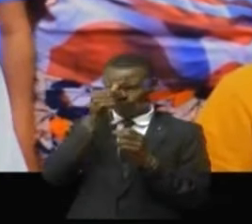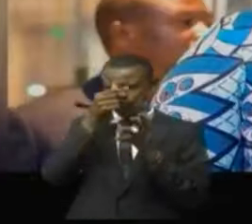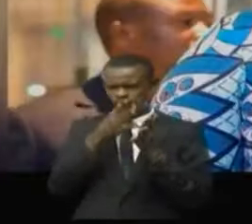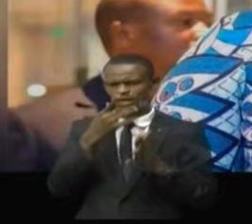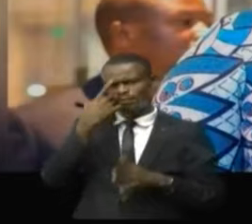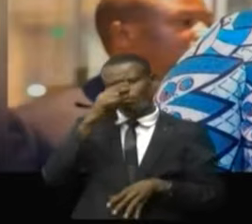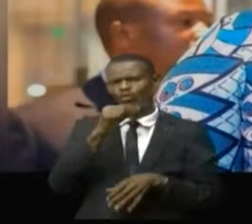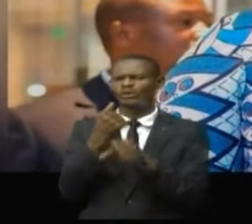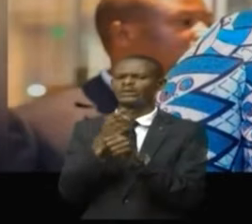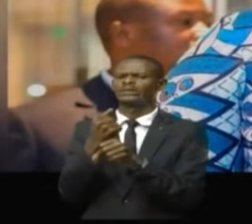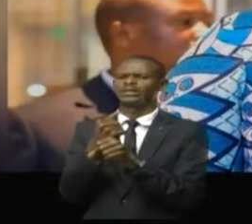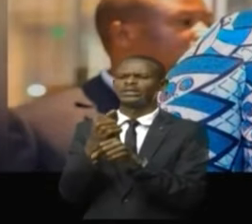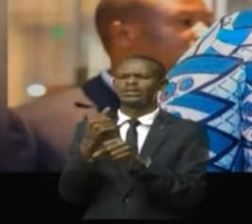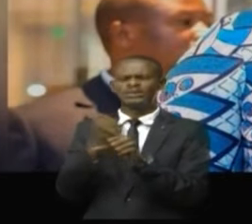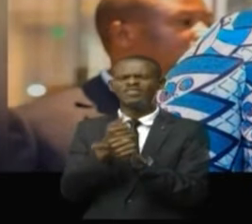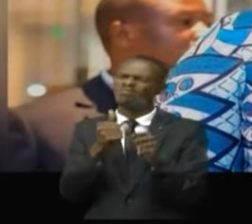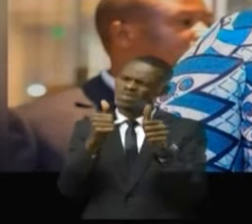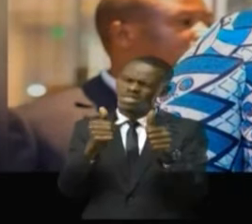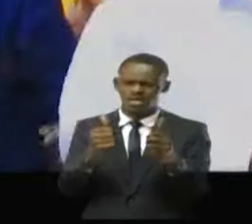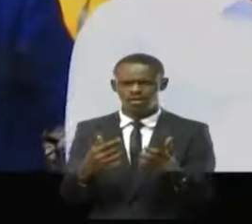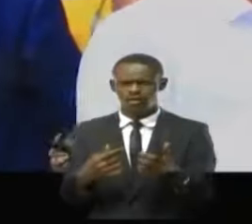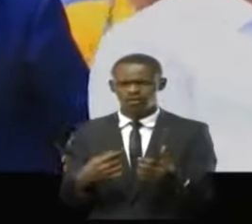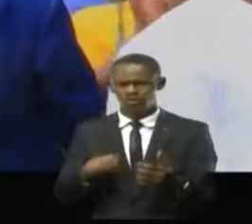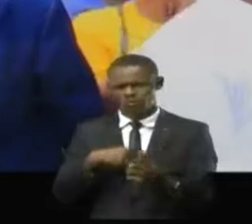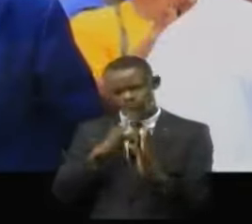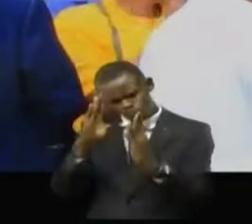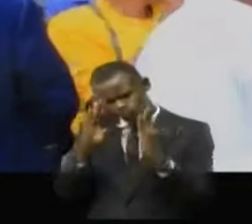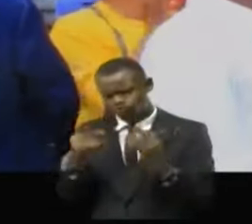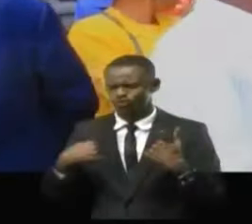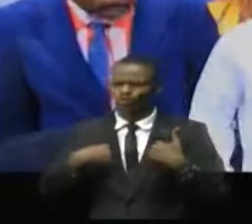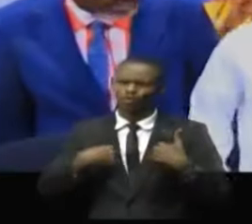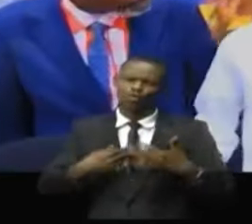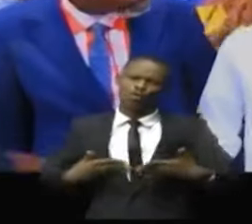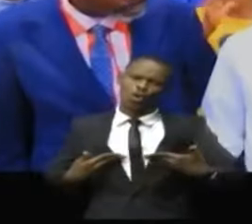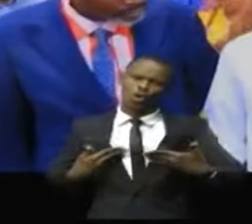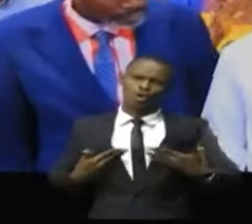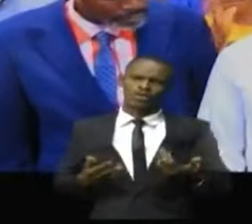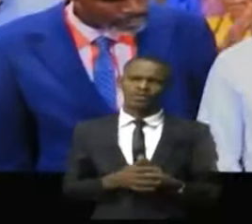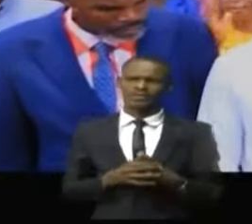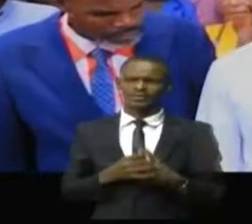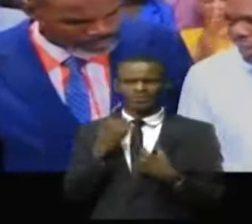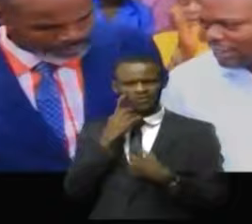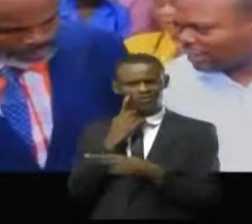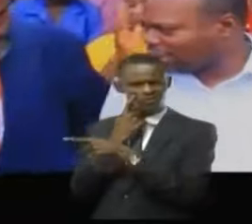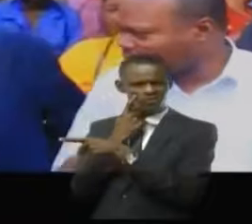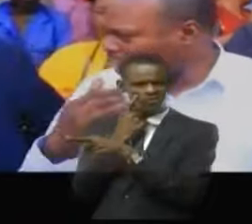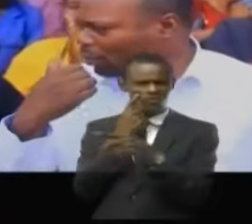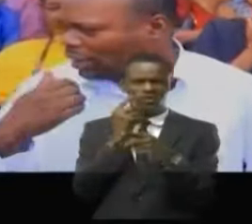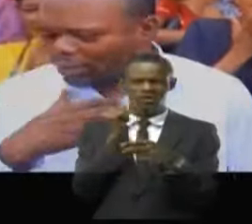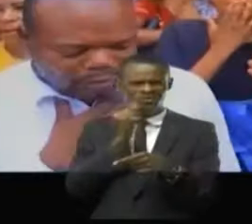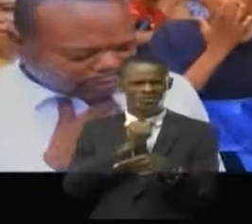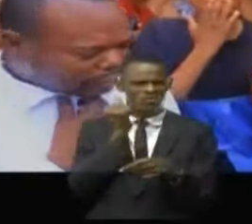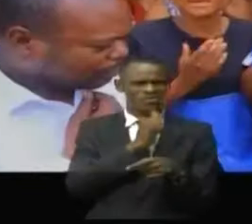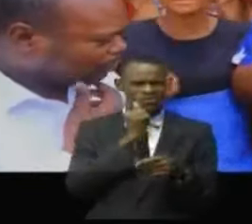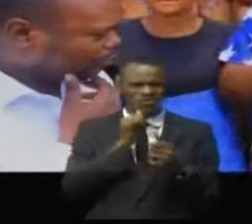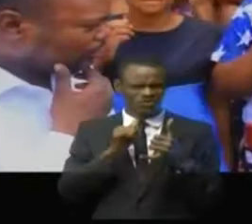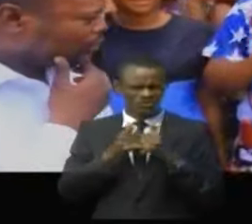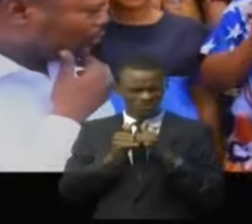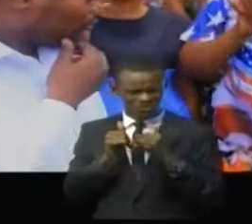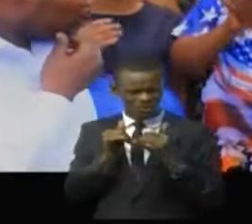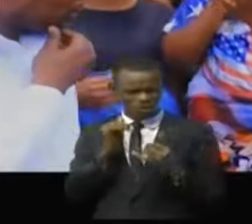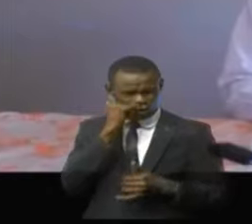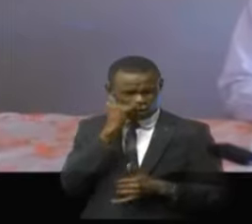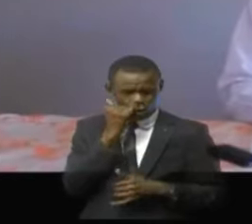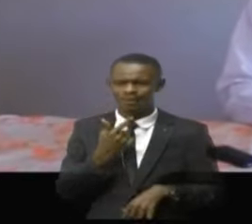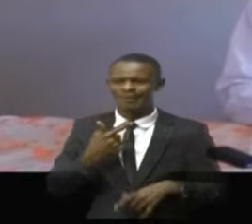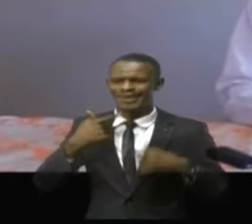acte. Nous remercions aussi Maman Fifi Masuka pour tout. Sourire aux lèvres, c'est l'attitude affichée par ces dames qui ont salué